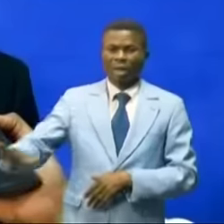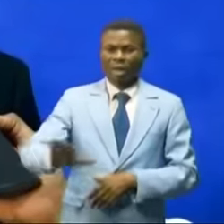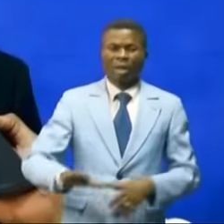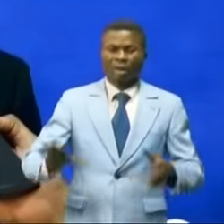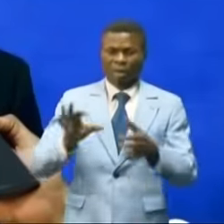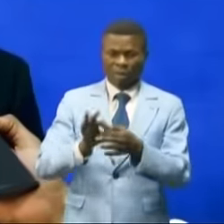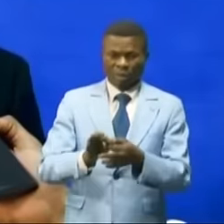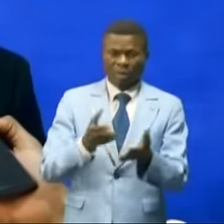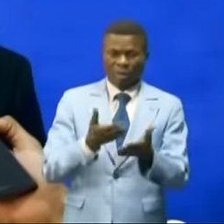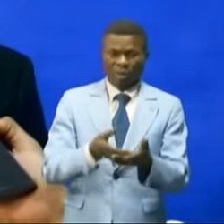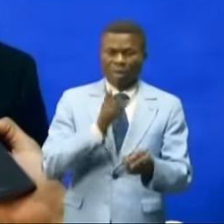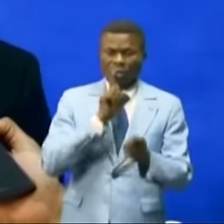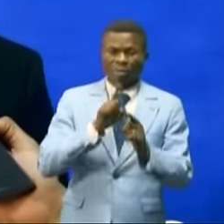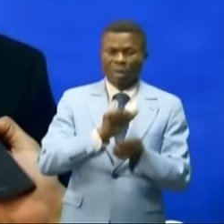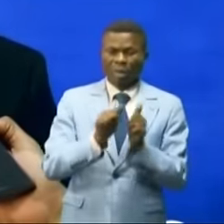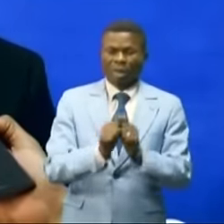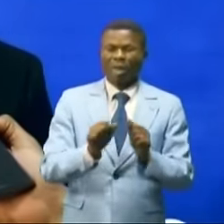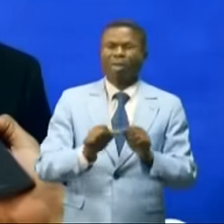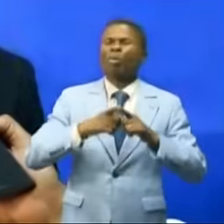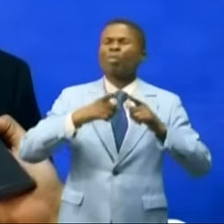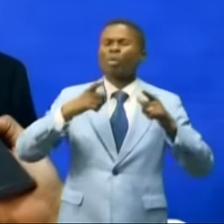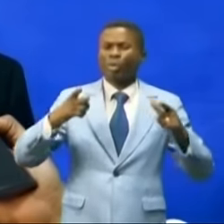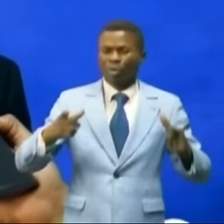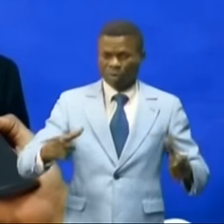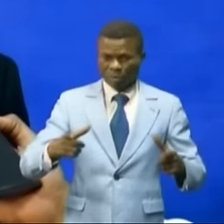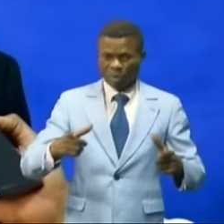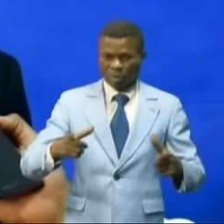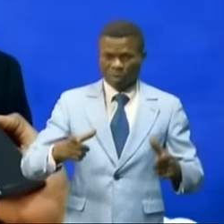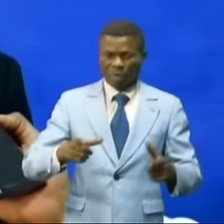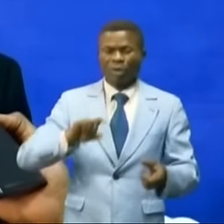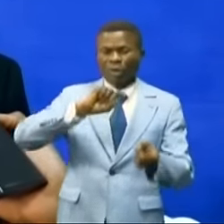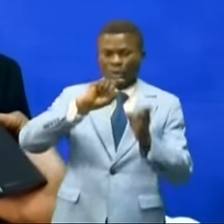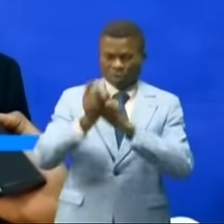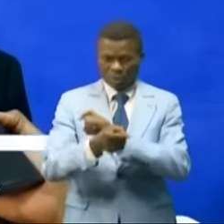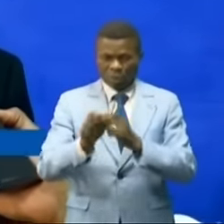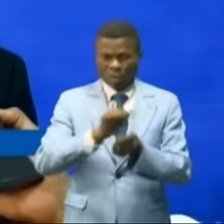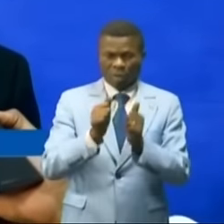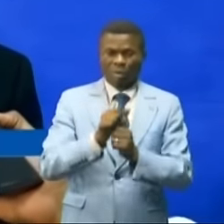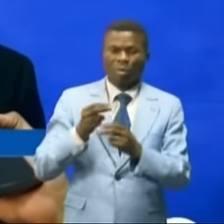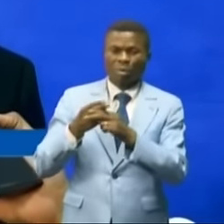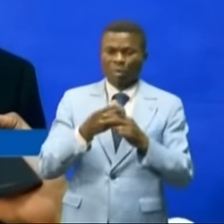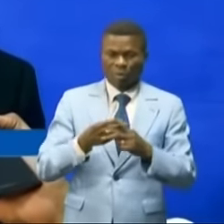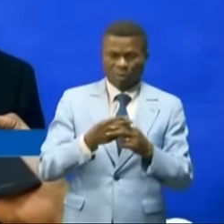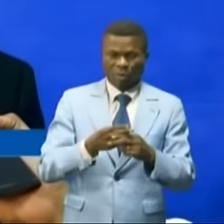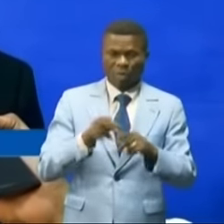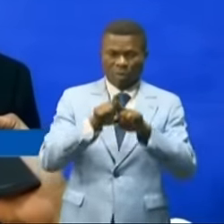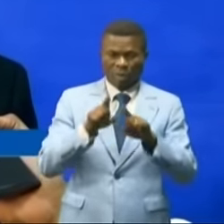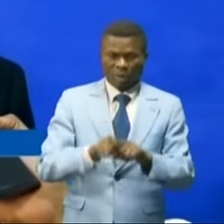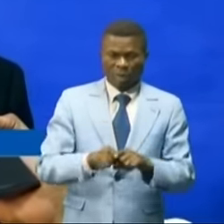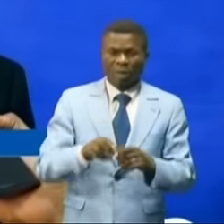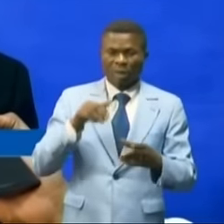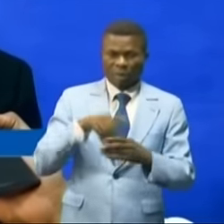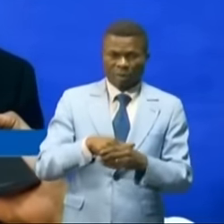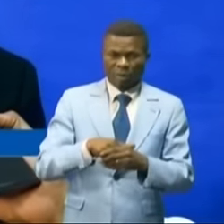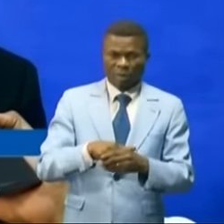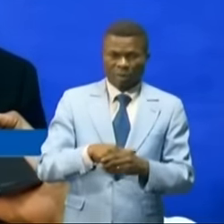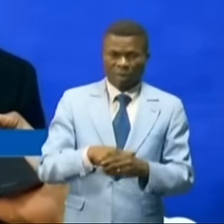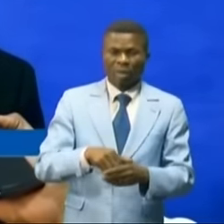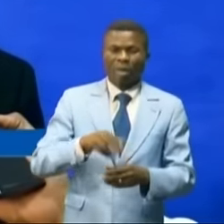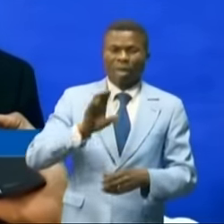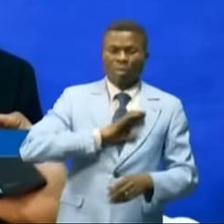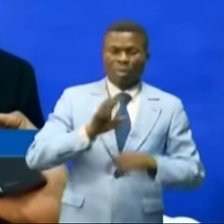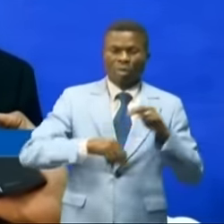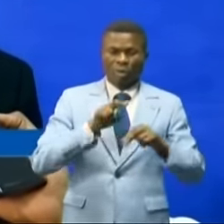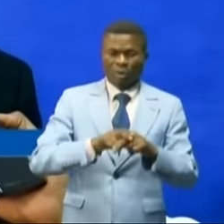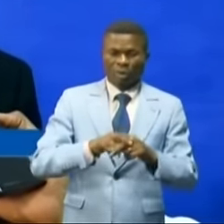Marquis. On a aussi discuté de manière plus large de ce qu'on appelle la réforme du secteur de la sécurité, dans laquelle la PNC et le ministère